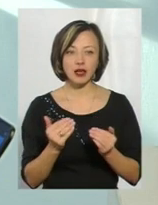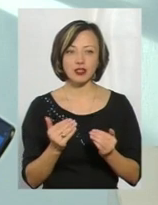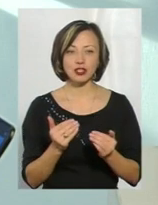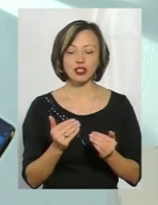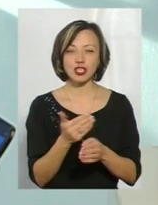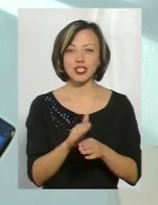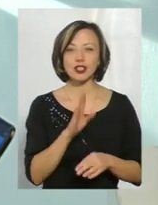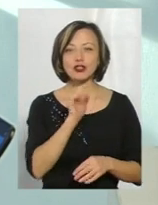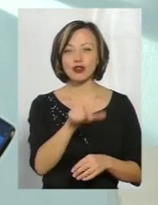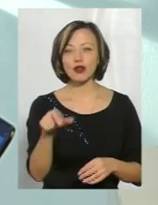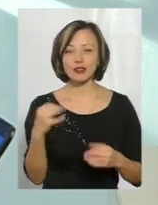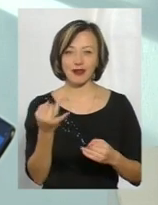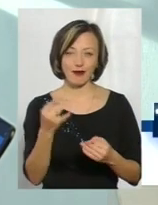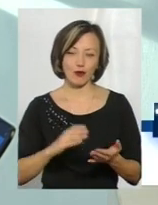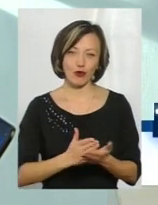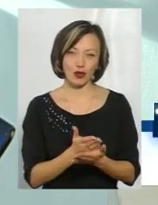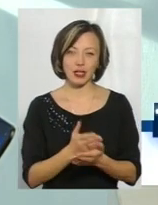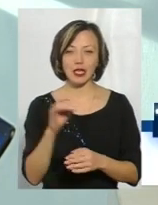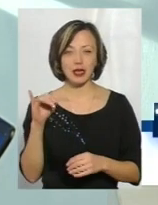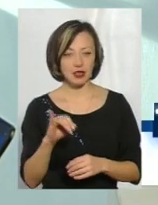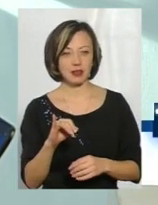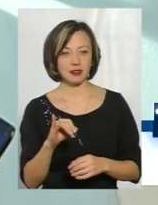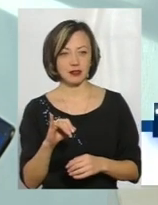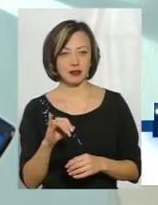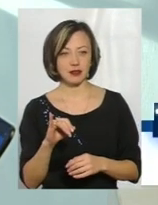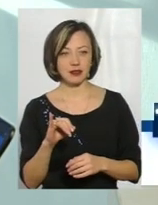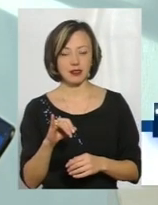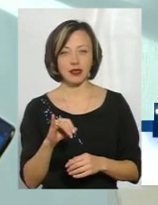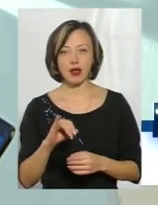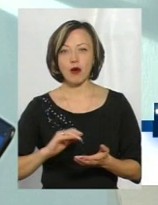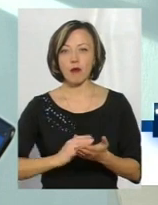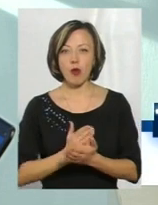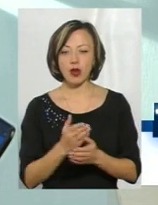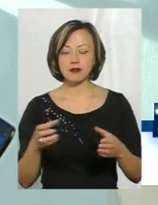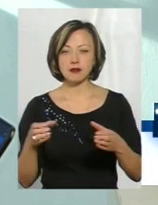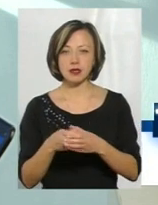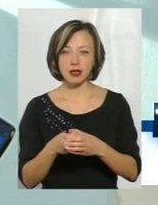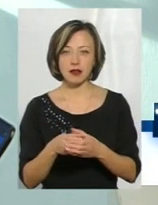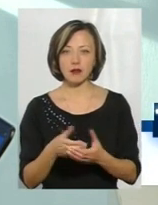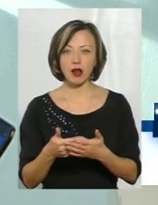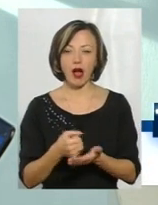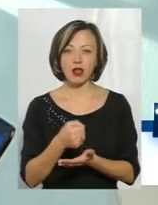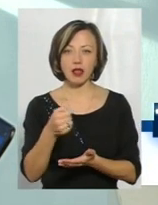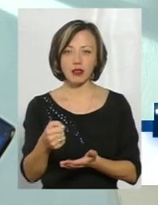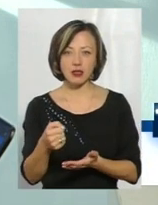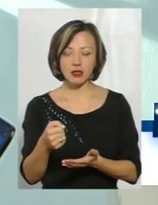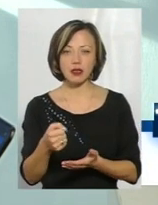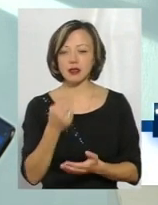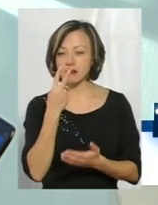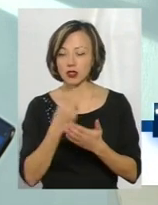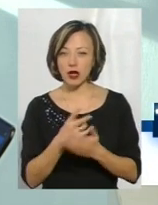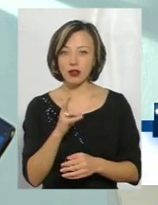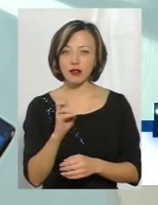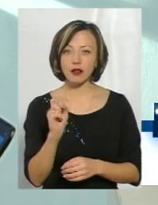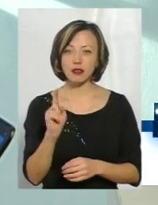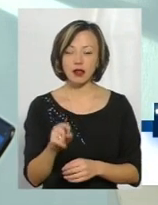цікава політика, скажімо так. Угу. І знову ж таки, політсили, коли беруть там кандидатів, вони зважають на те,